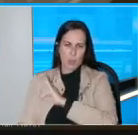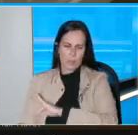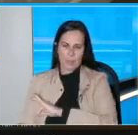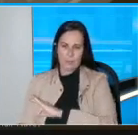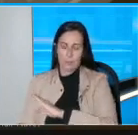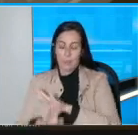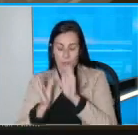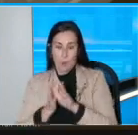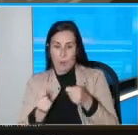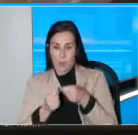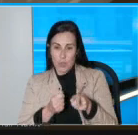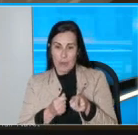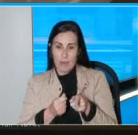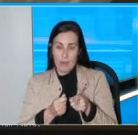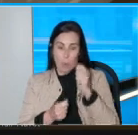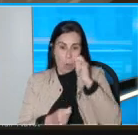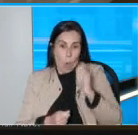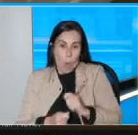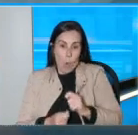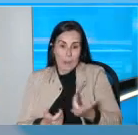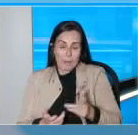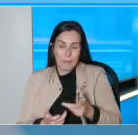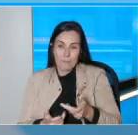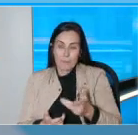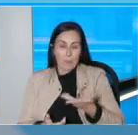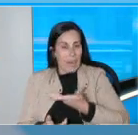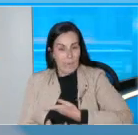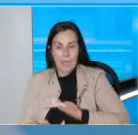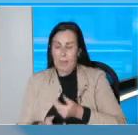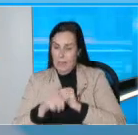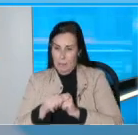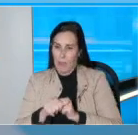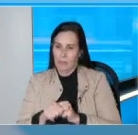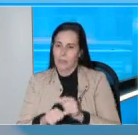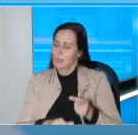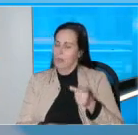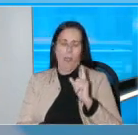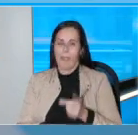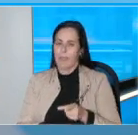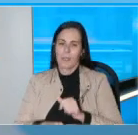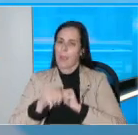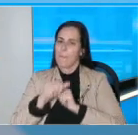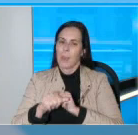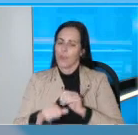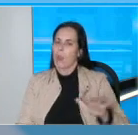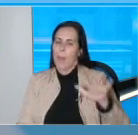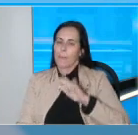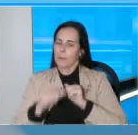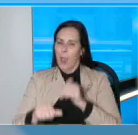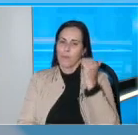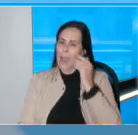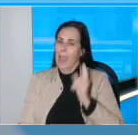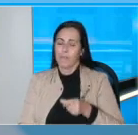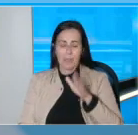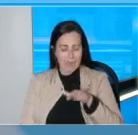ובכל הקשור ליכולת של אוקראינה להגן על עצמה ולקבל גיבוי, היא חייבת את תמיכת המערב, את תמיכת ארצות הברית,